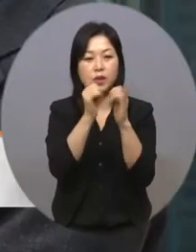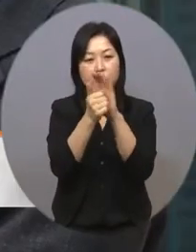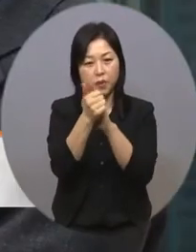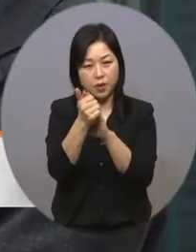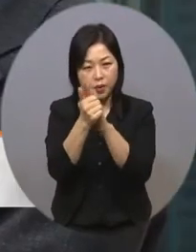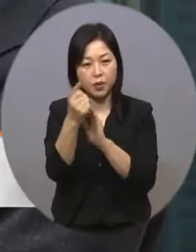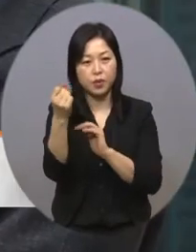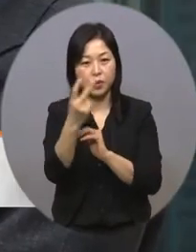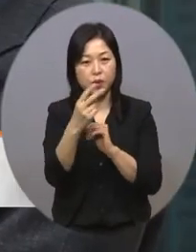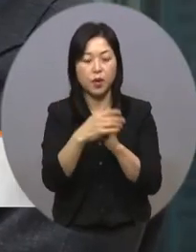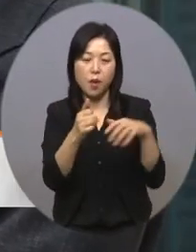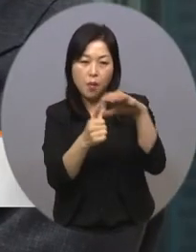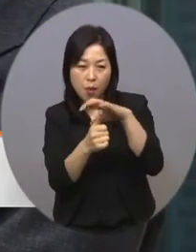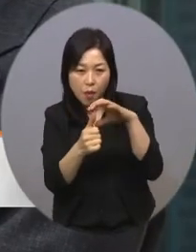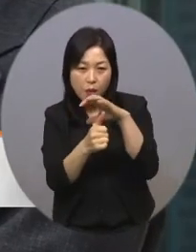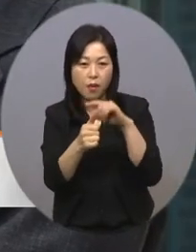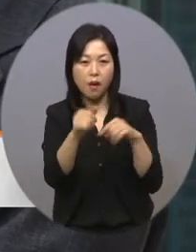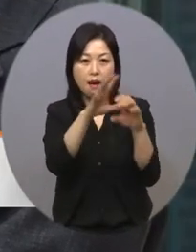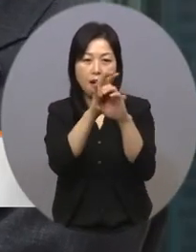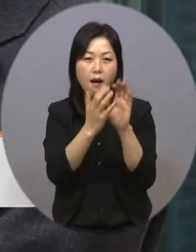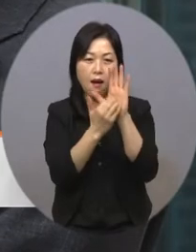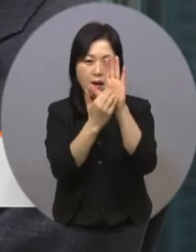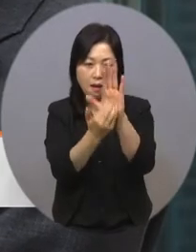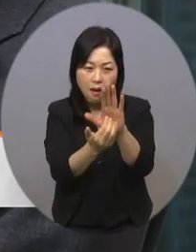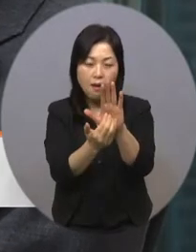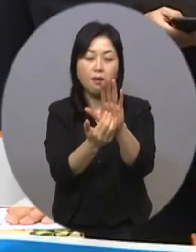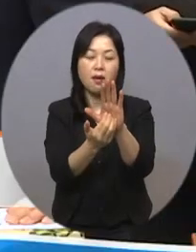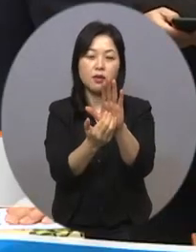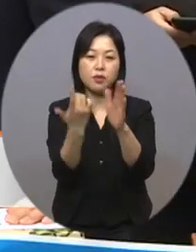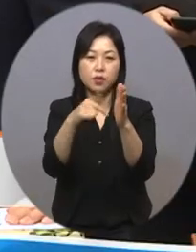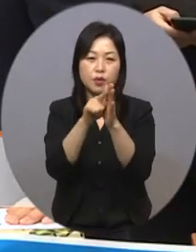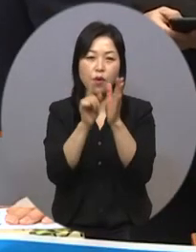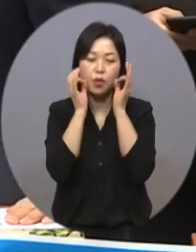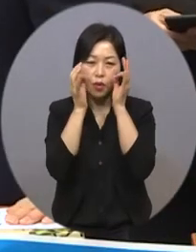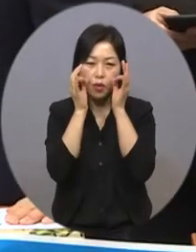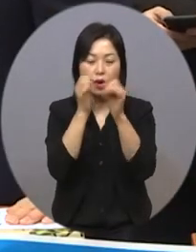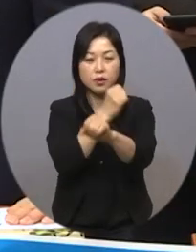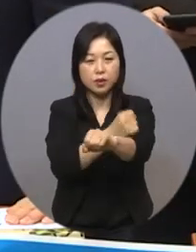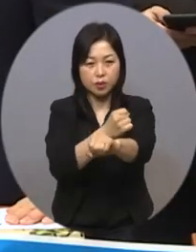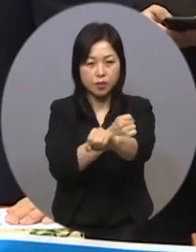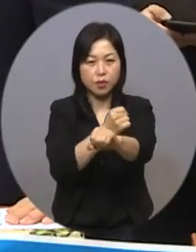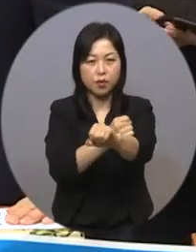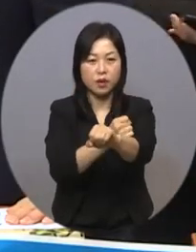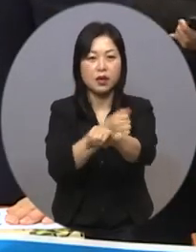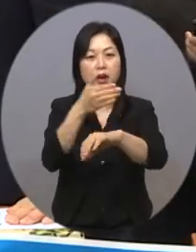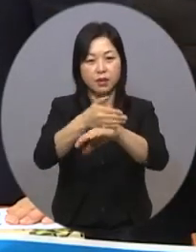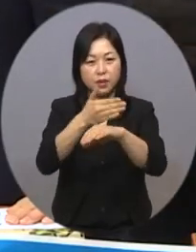돌봄과 방역 관리에 최선을 다하는 종사자의 노고를 격려했습니다.